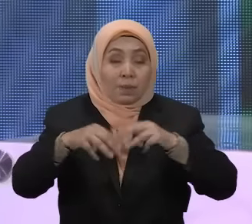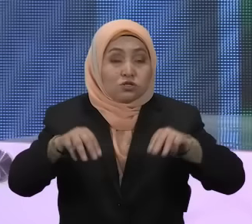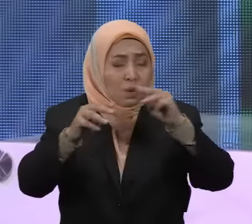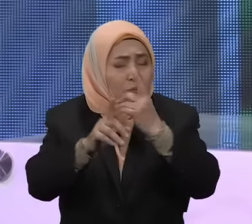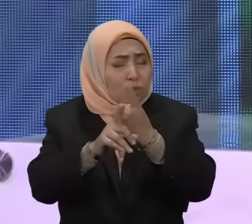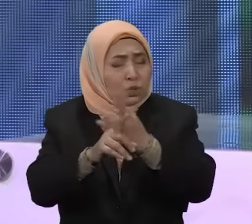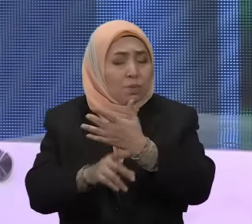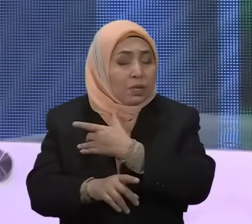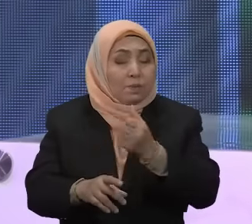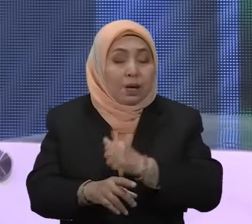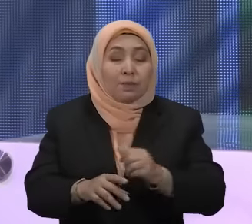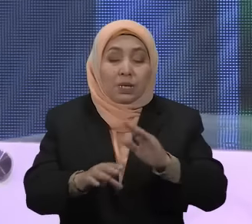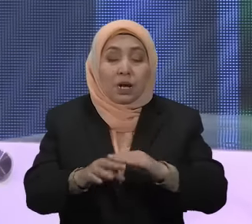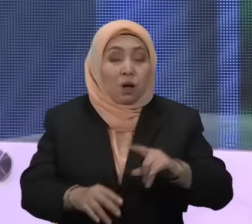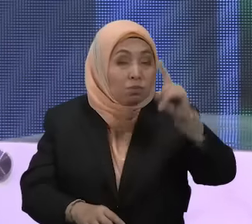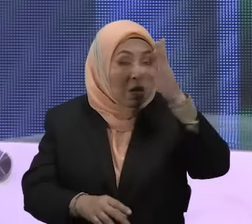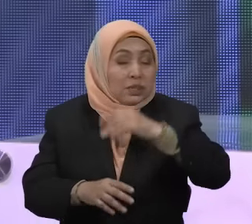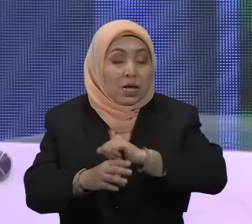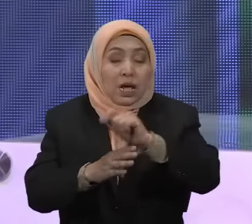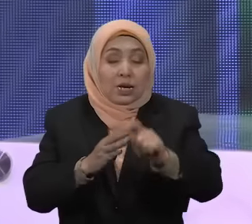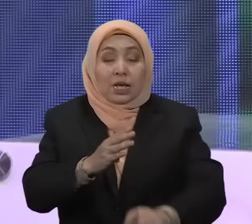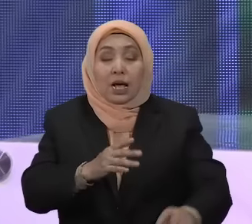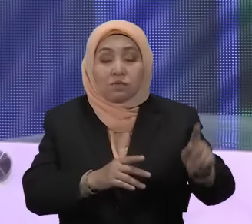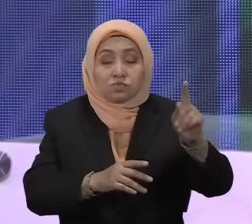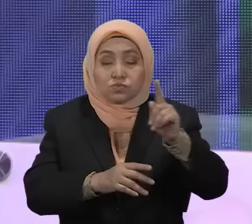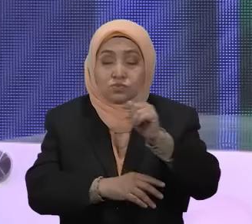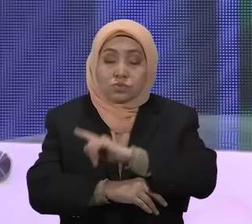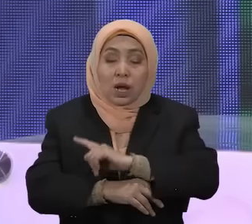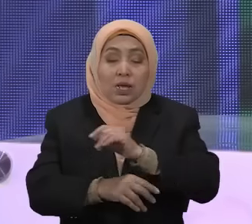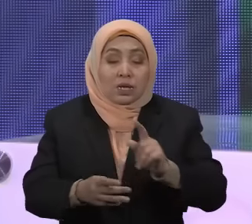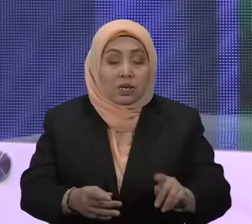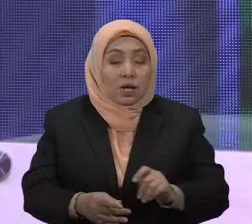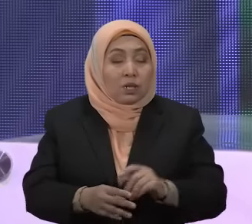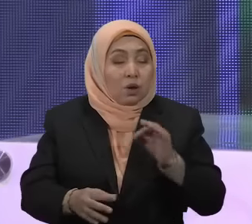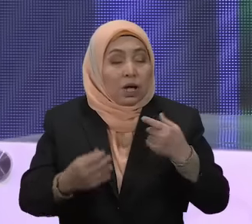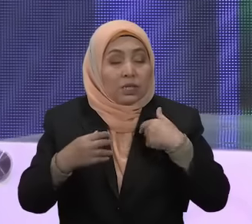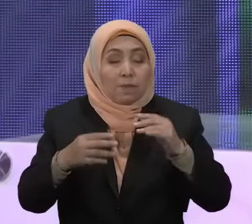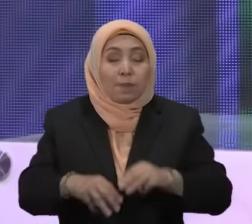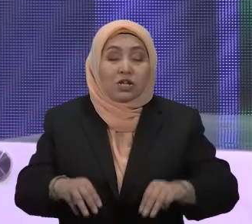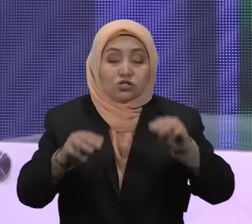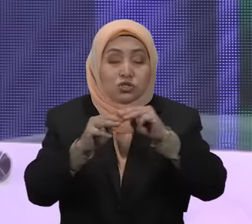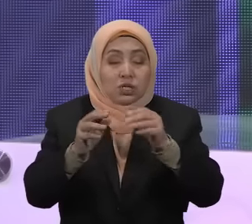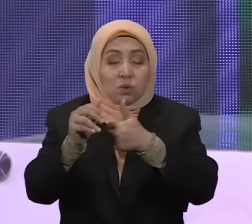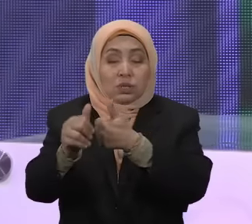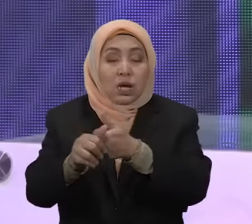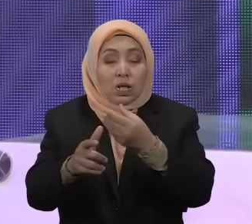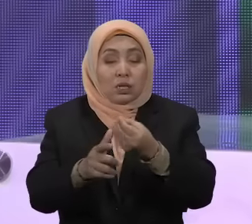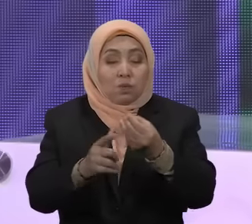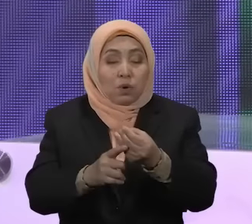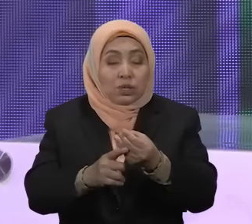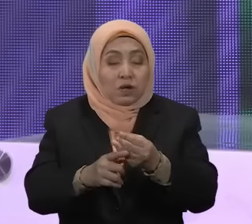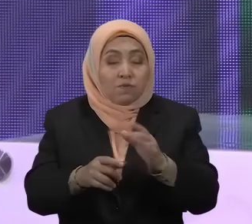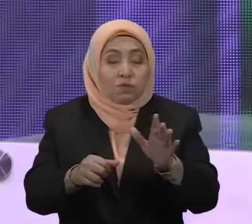kepada Allah dan hari akhir. Nak menunjukkan bahawa kalau ada masjid, Ustaz ya, dan masjid diikuti